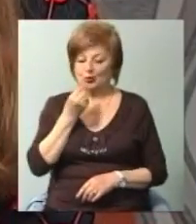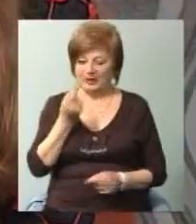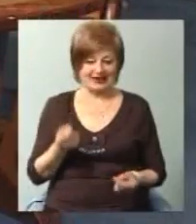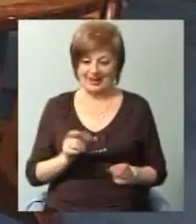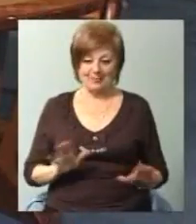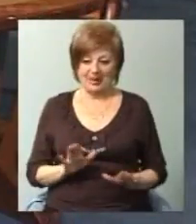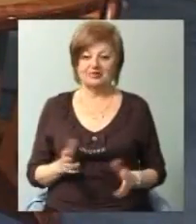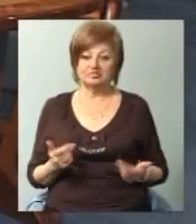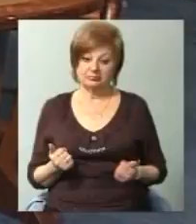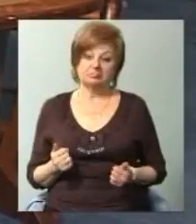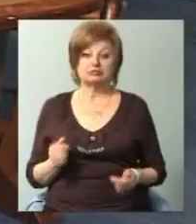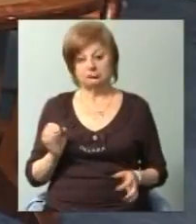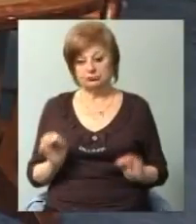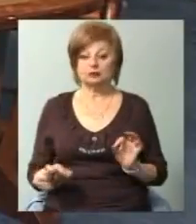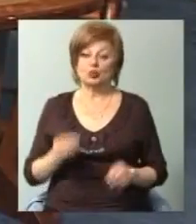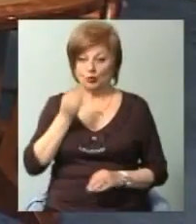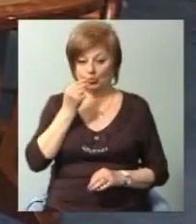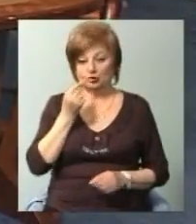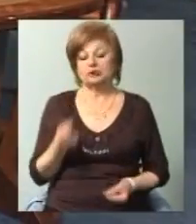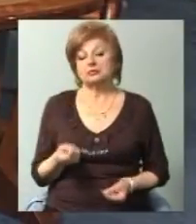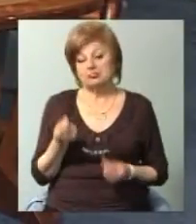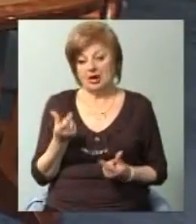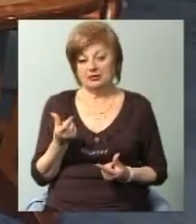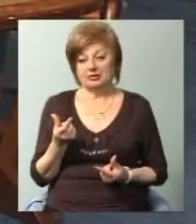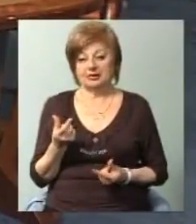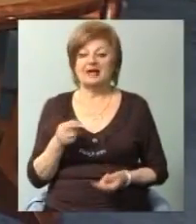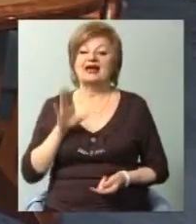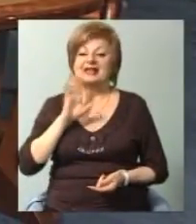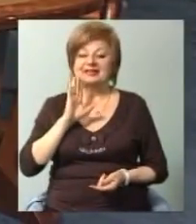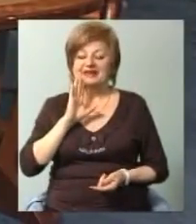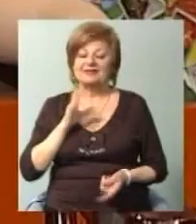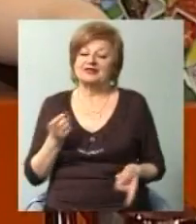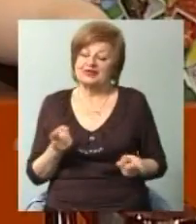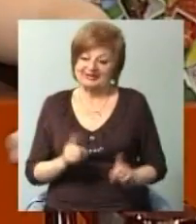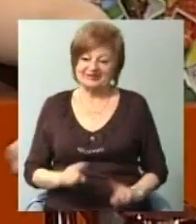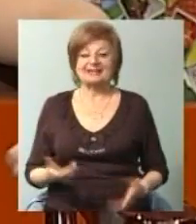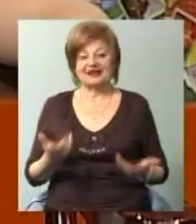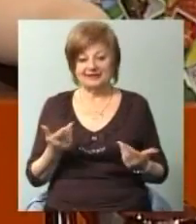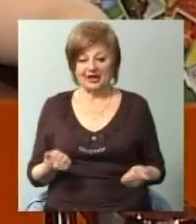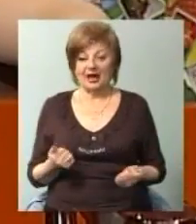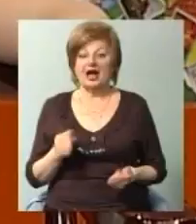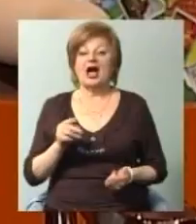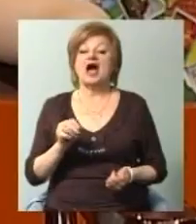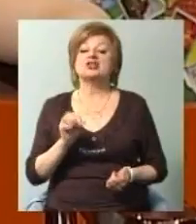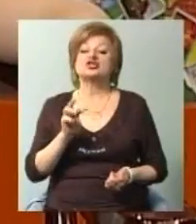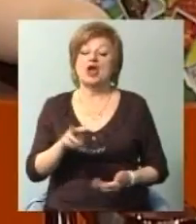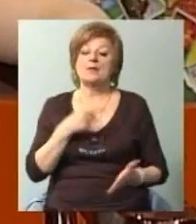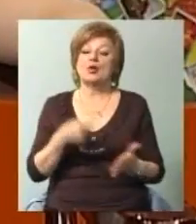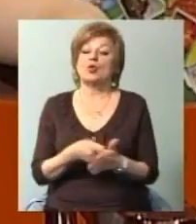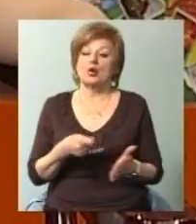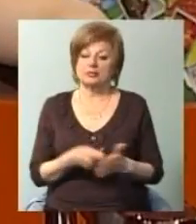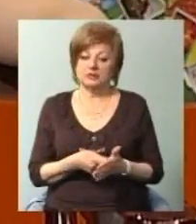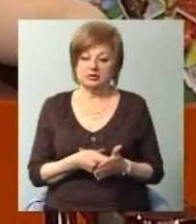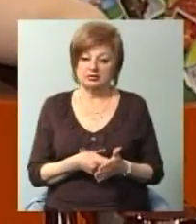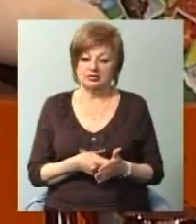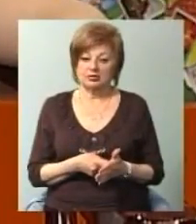немало. Ні, вона їсть мало. Напевно, дівчинка на дієті. Так. А чим же ви годуєте цю